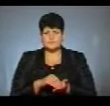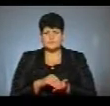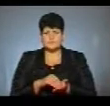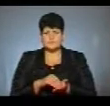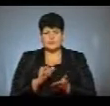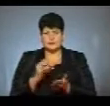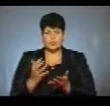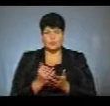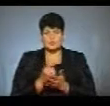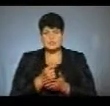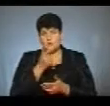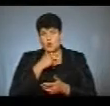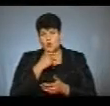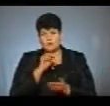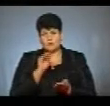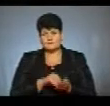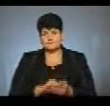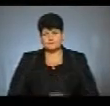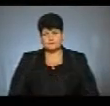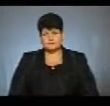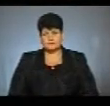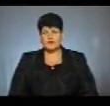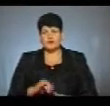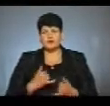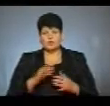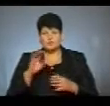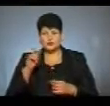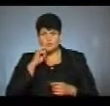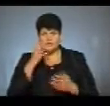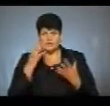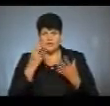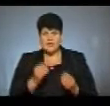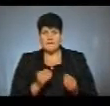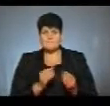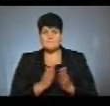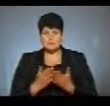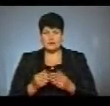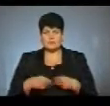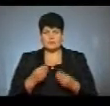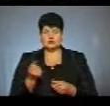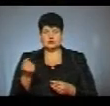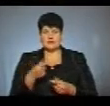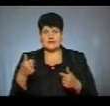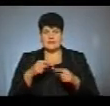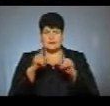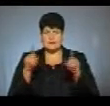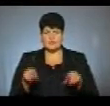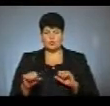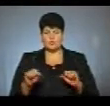і виходить морозиво. До Всеукраїнського дня бібліотек нагородили 11 бібліотекарів. Грамоту від управління